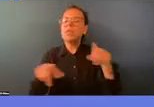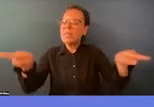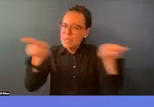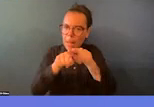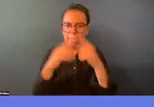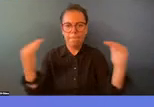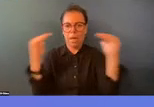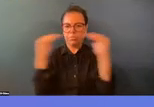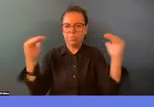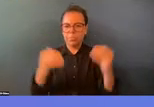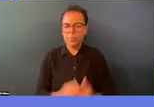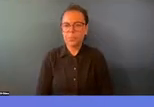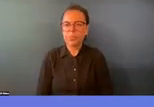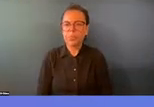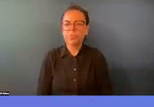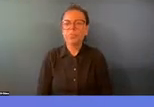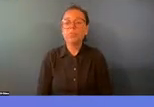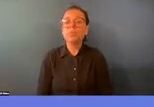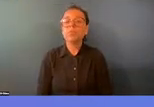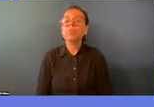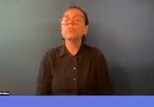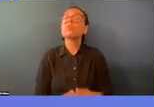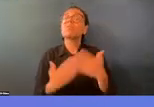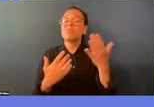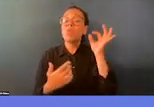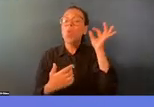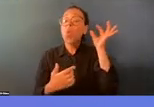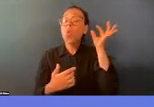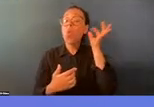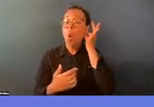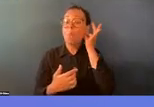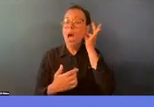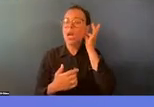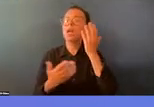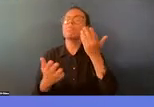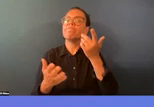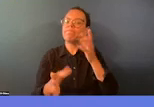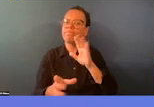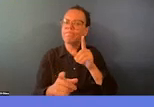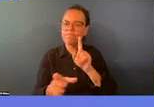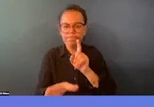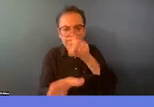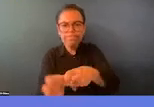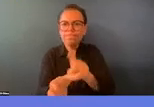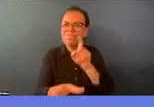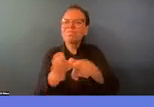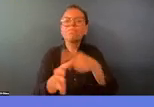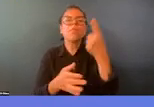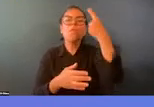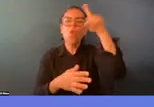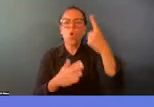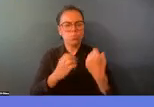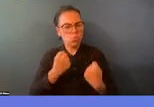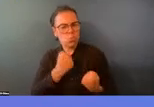позиции. Создавать и участвовать в женских сообществах, иметь поддержку на продвижение собственных инициатив по